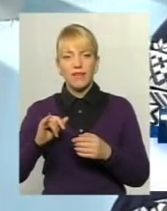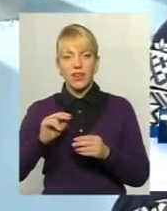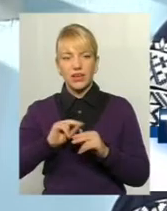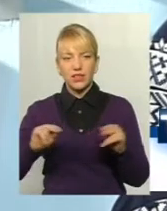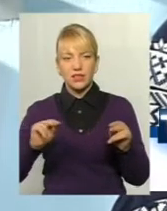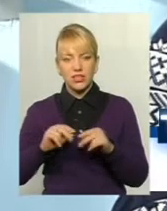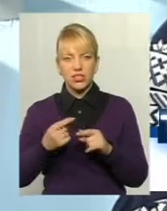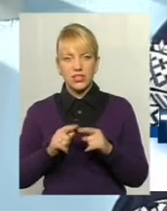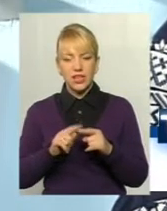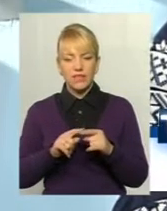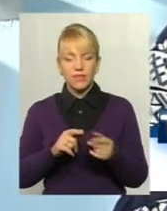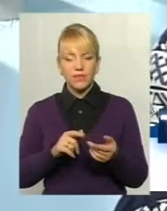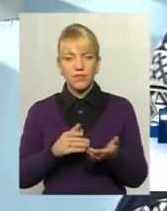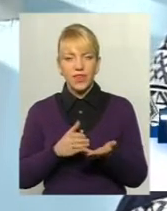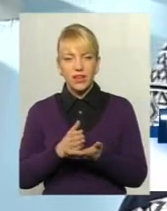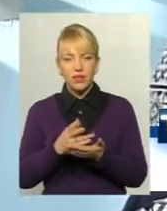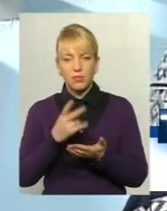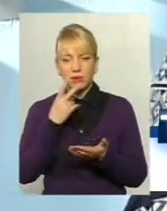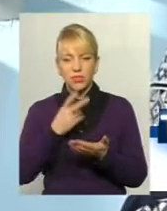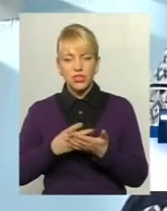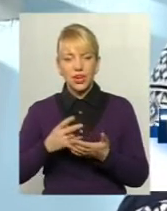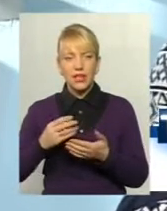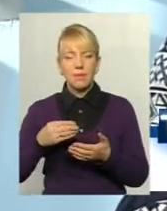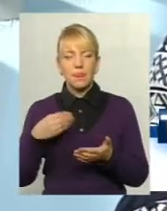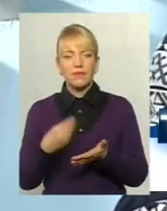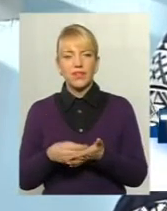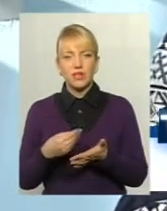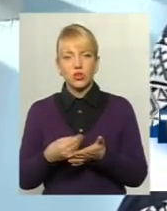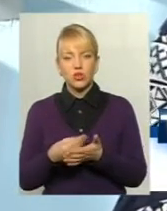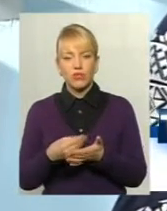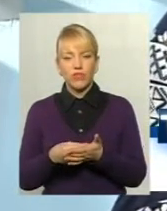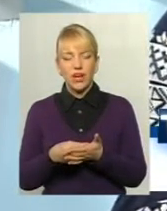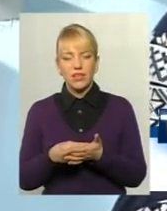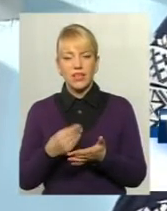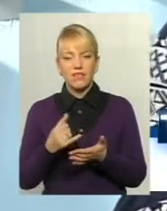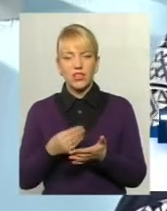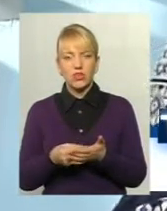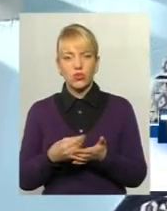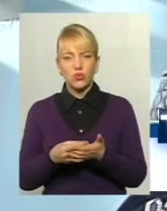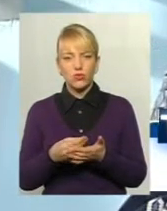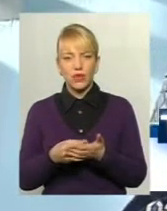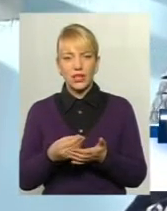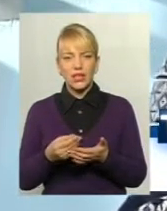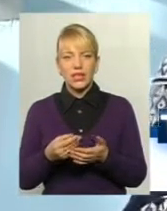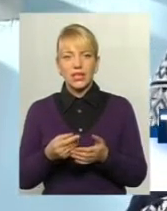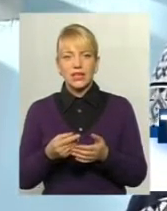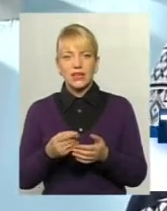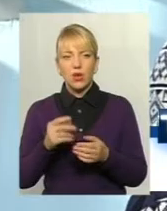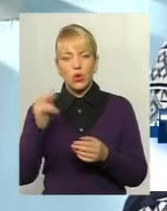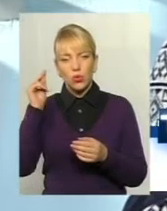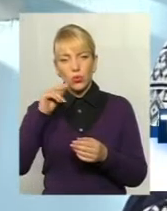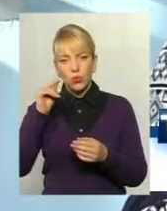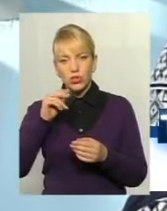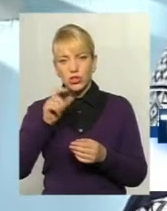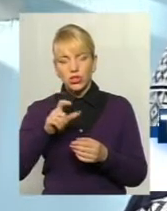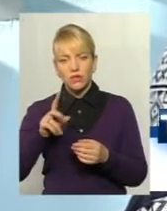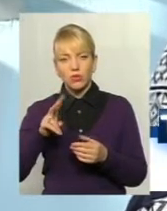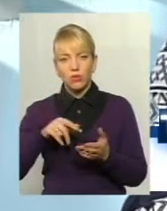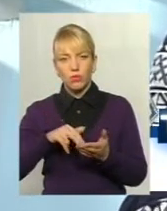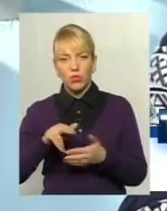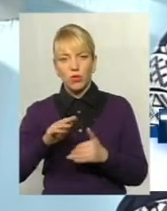передбачає фінансування і фінансове стимулювання не тільки учнів, які проходитимуть практику, але і підвищення